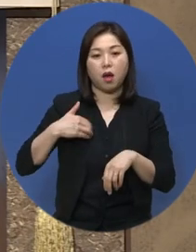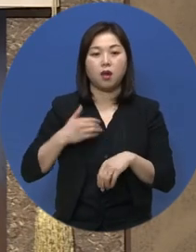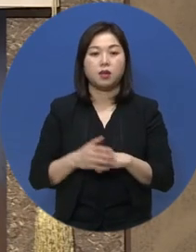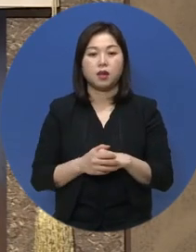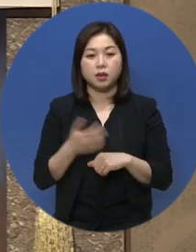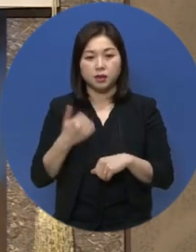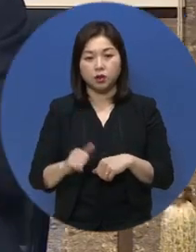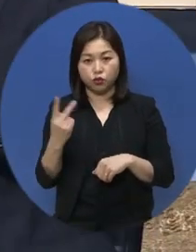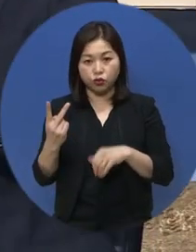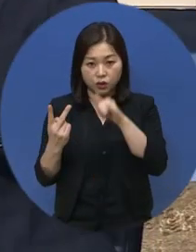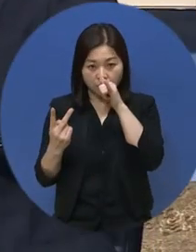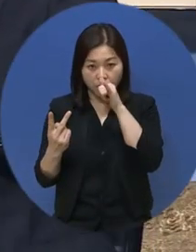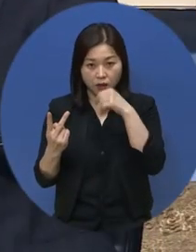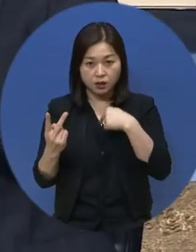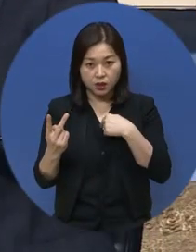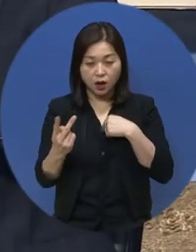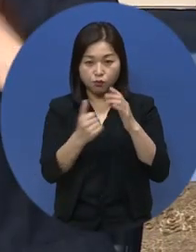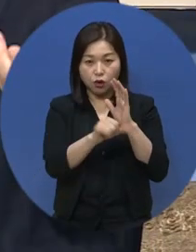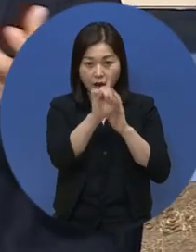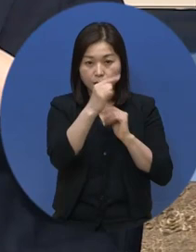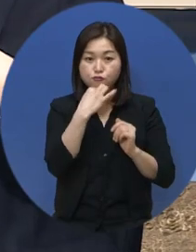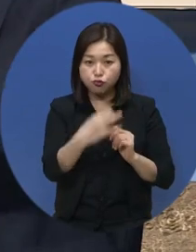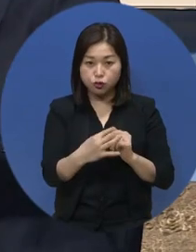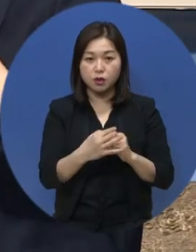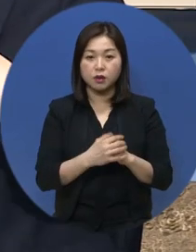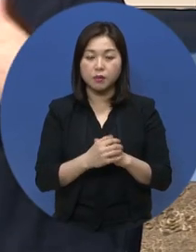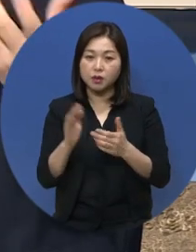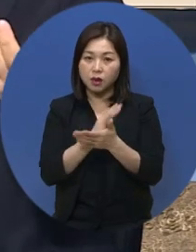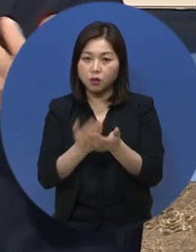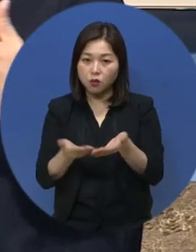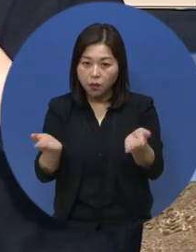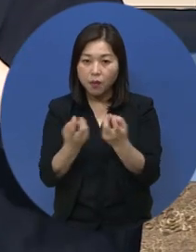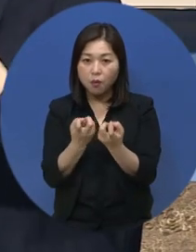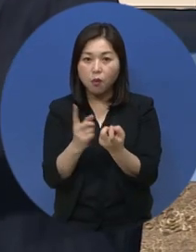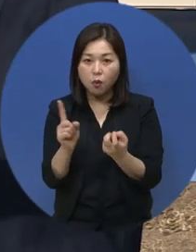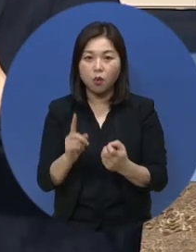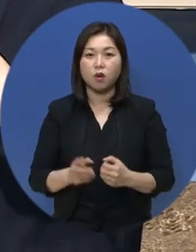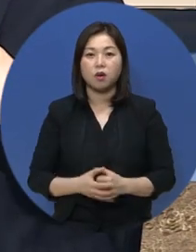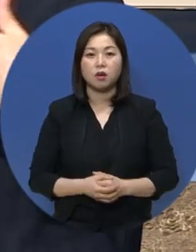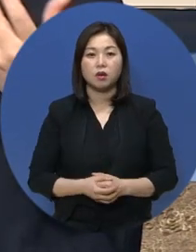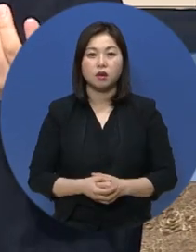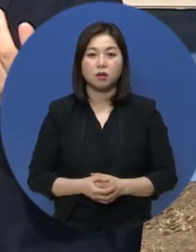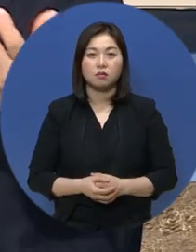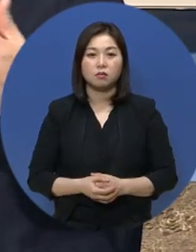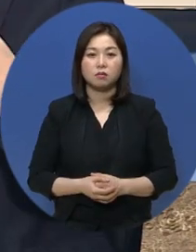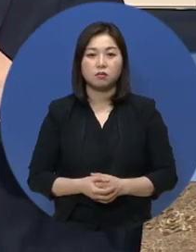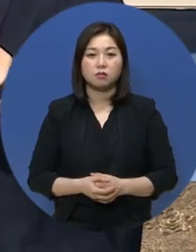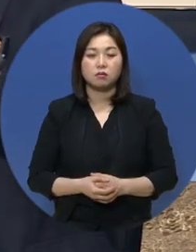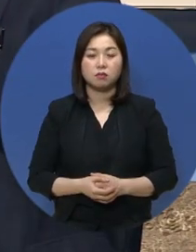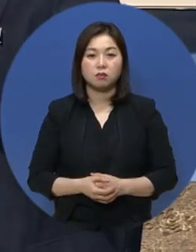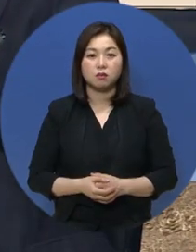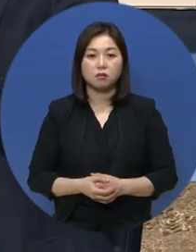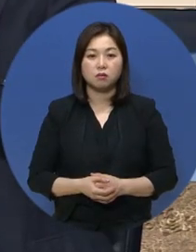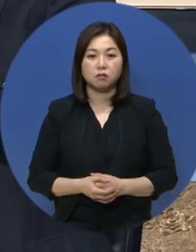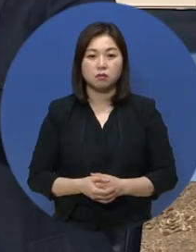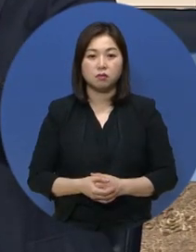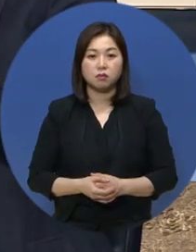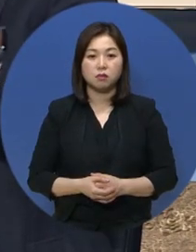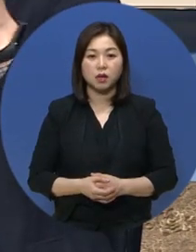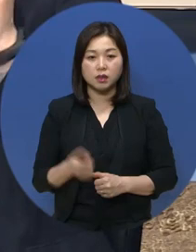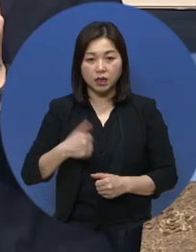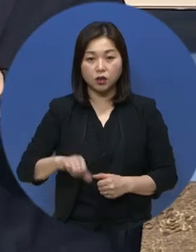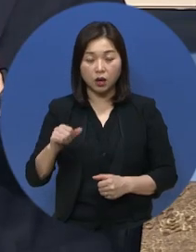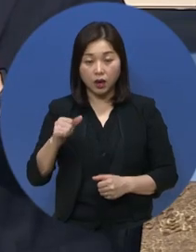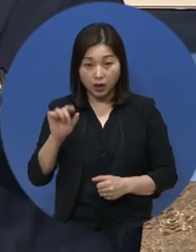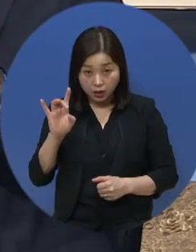있는데 네. 내가 물건이 하나밖에 없어요. 예. 그러면 어떻게 나눠주면 좋을까요? 예. 자녀가 하나가 있는데 둘이 있는데